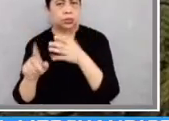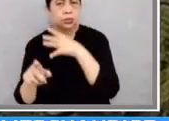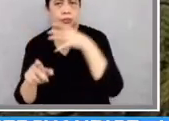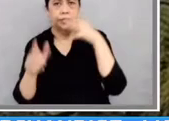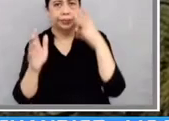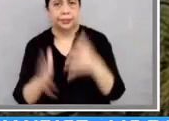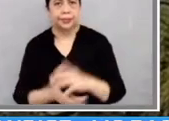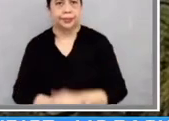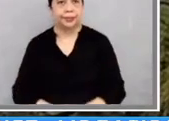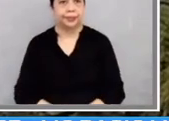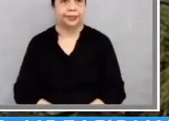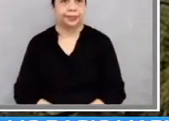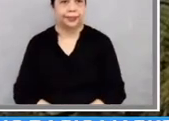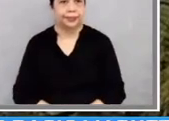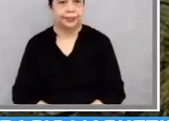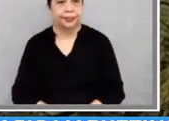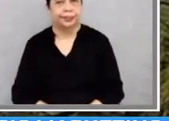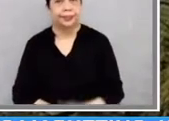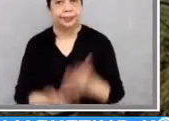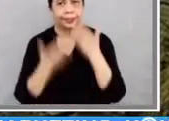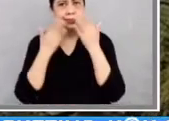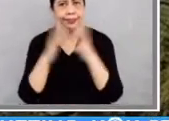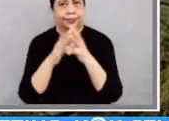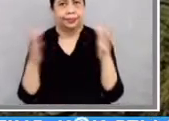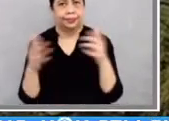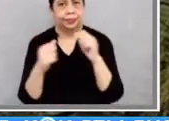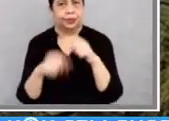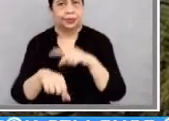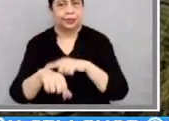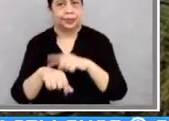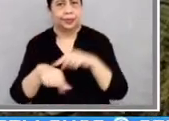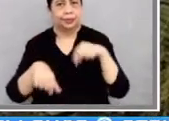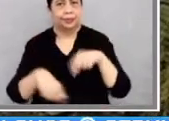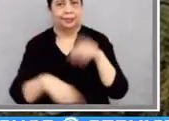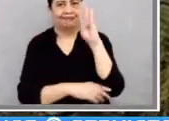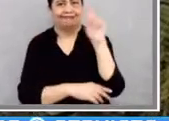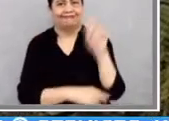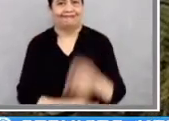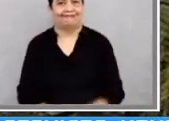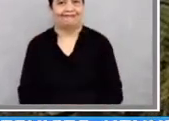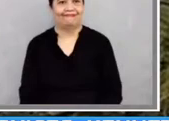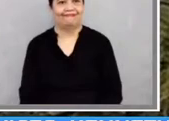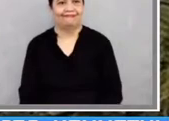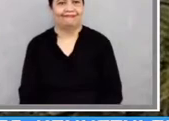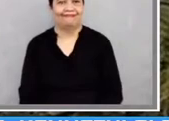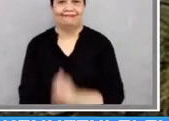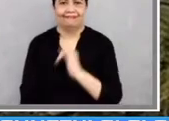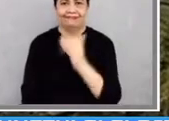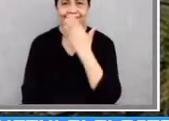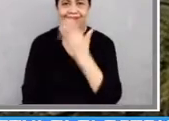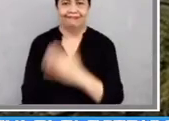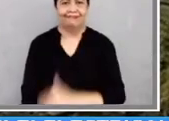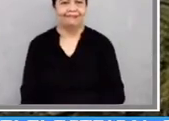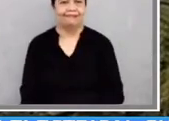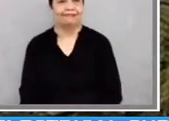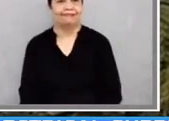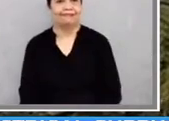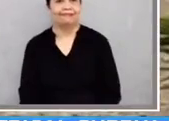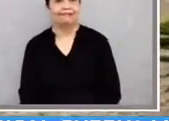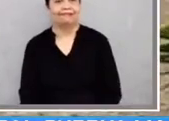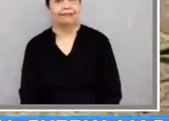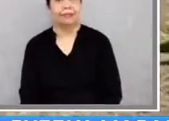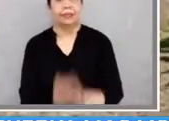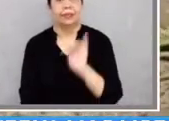Pangulo. Administrator, marami pong salamat sa inyong binigay sa aming oras sa Balitanghali. Salamat din po. Yan naman po si